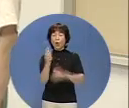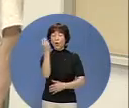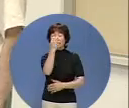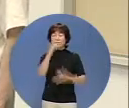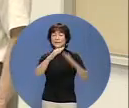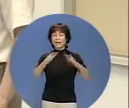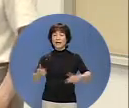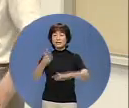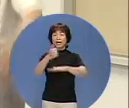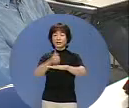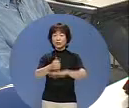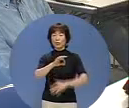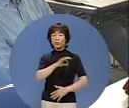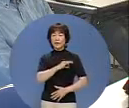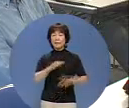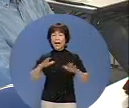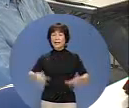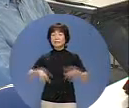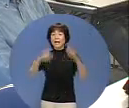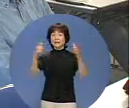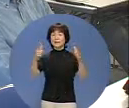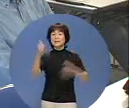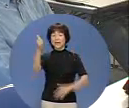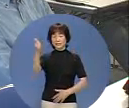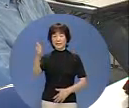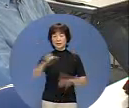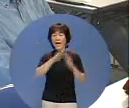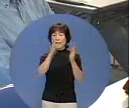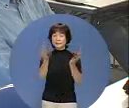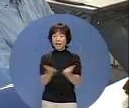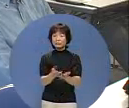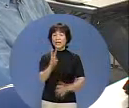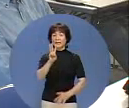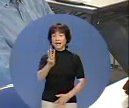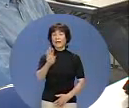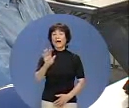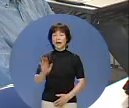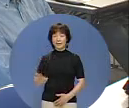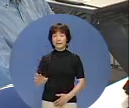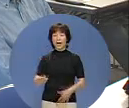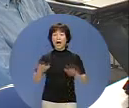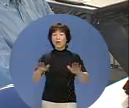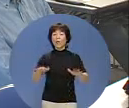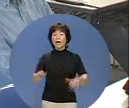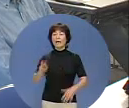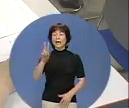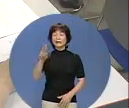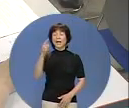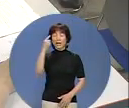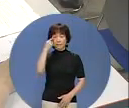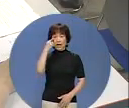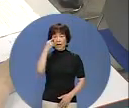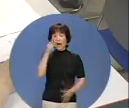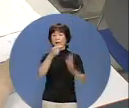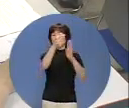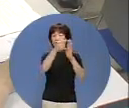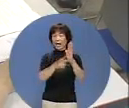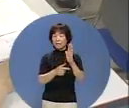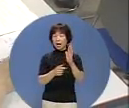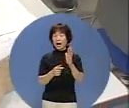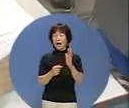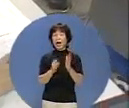さん。全3回シリーズの2回目となる今回は廃仏毀釈の嵐の中